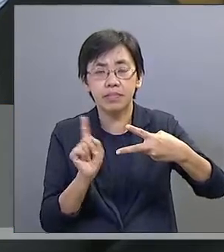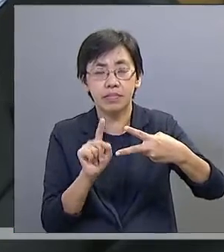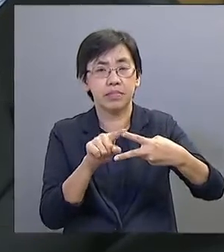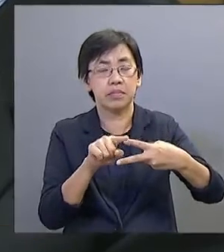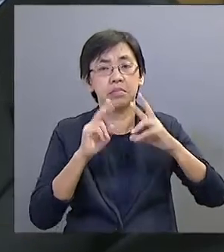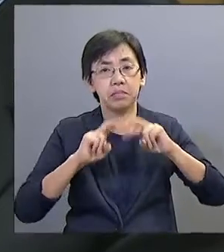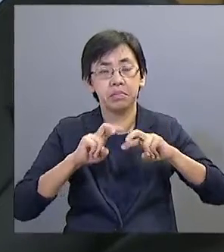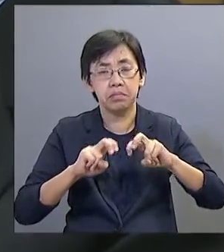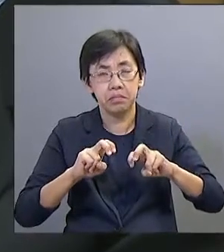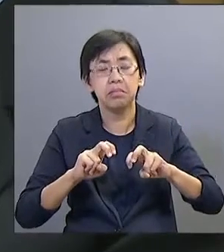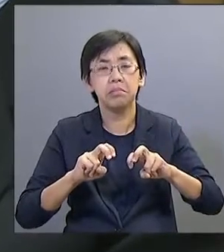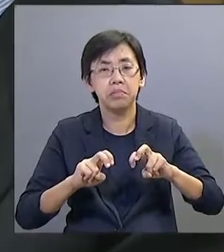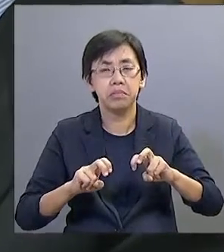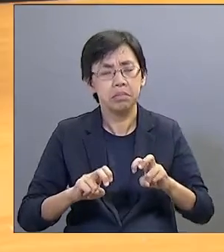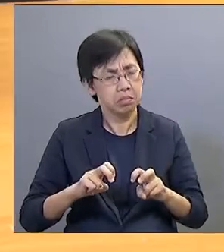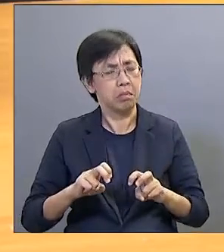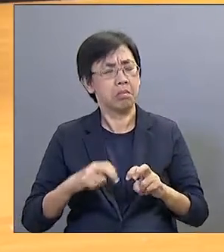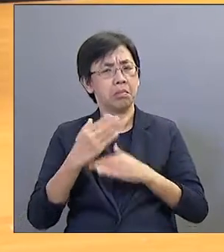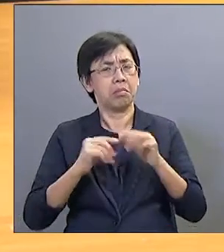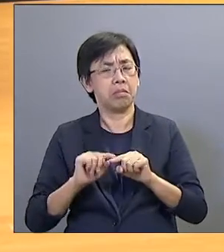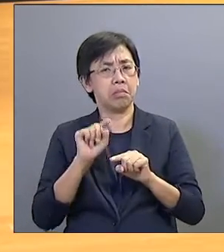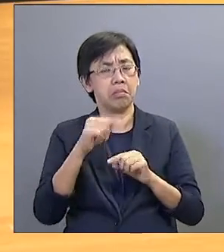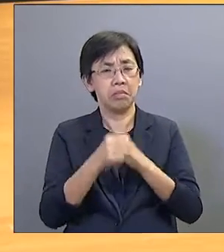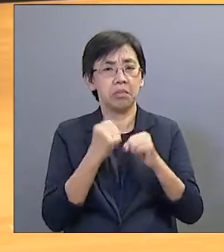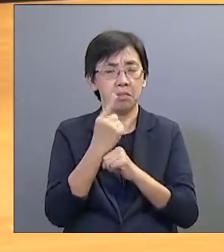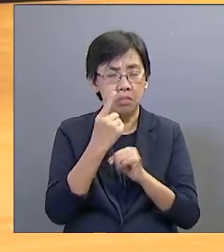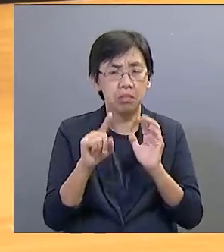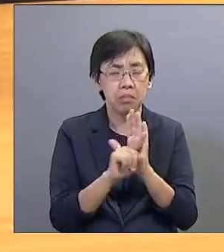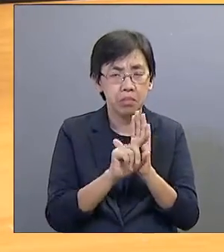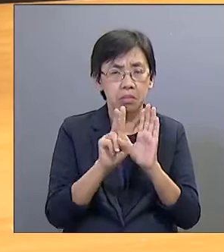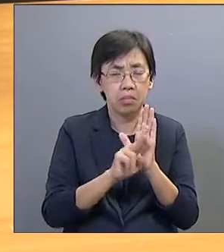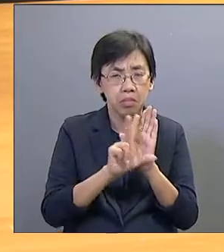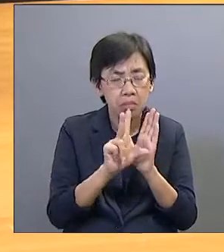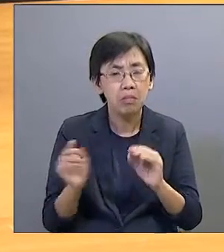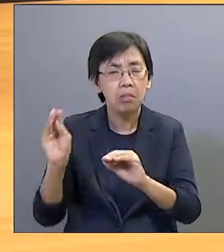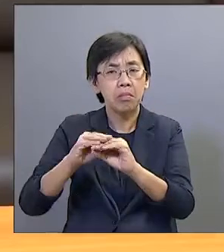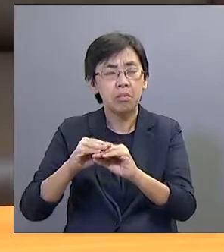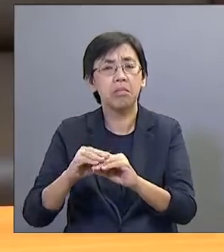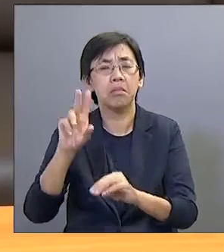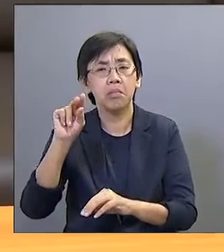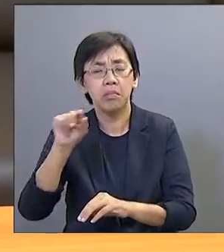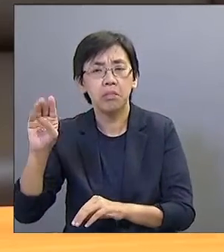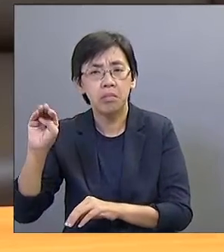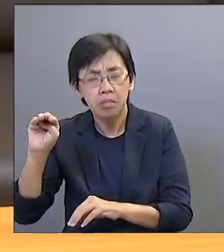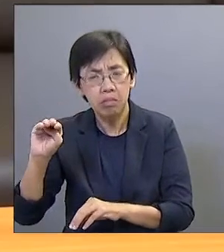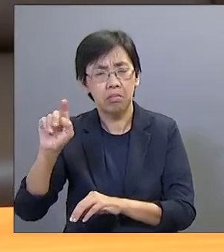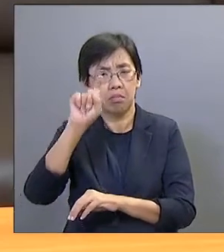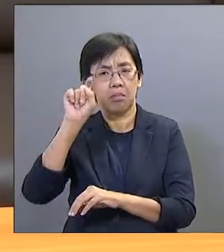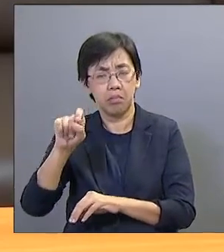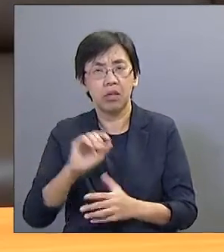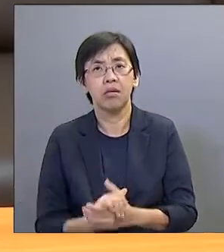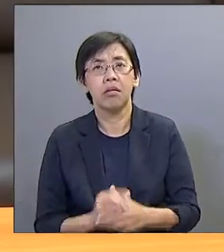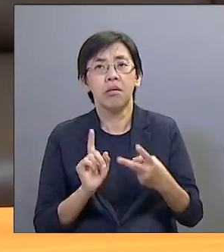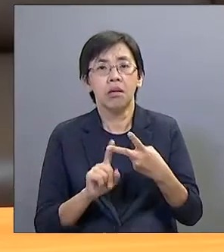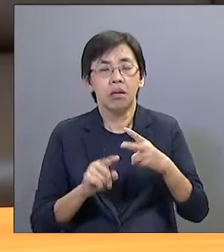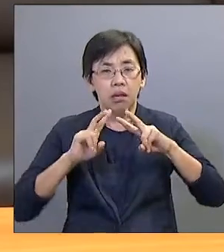ิจัยที่มีผลงานแบบ 9 กระโดดจากปีละ 2-3 เรื่องเพิ่มขนเป็น 30-40 เรื่องรวมถงนัวิจั